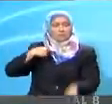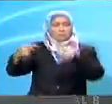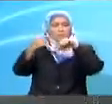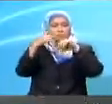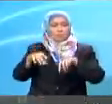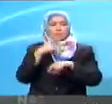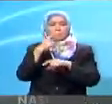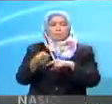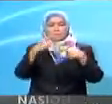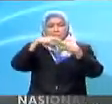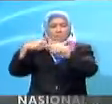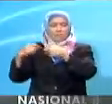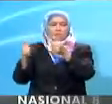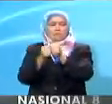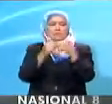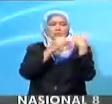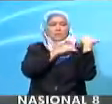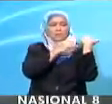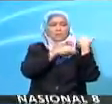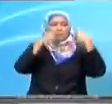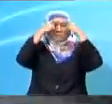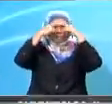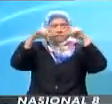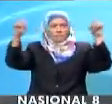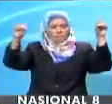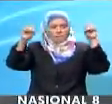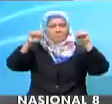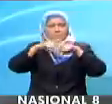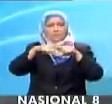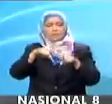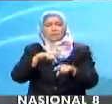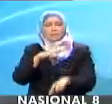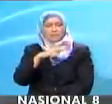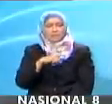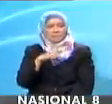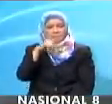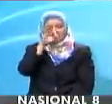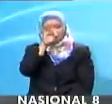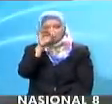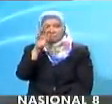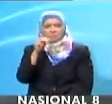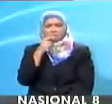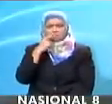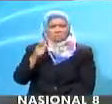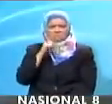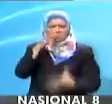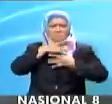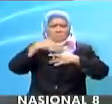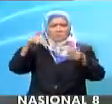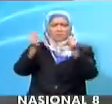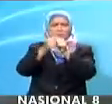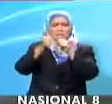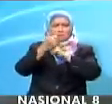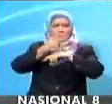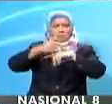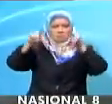dengan jawatan Presiden Persatuan Bola Sepak Malaysia FAM. Tegasnya, baginda tidak berminat dengan jawatan tertinggi Padan